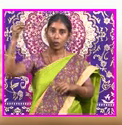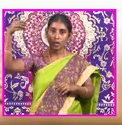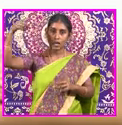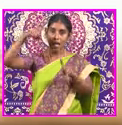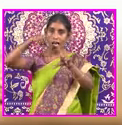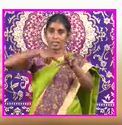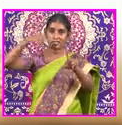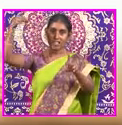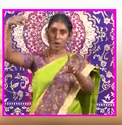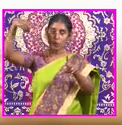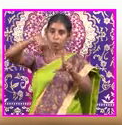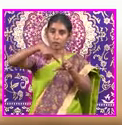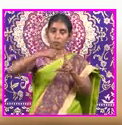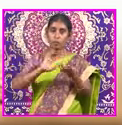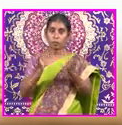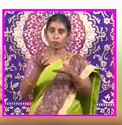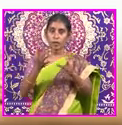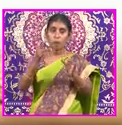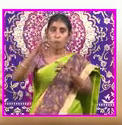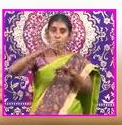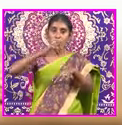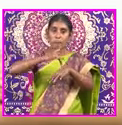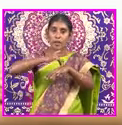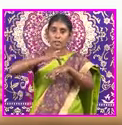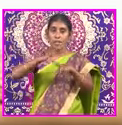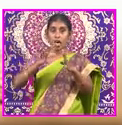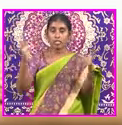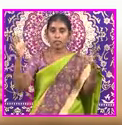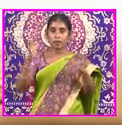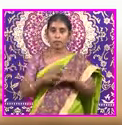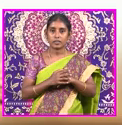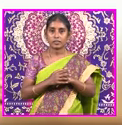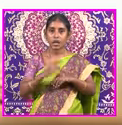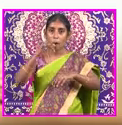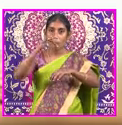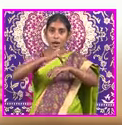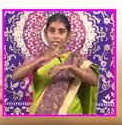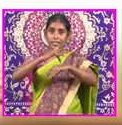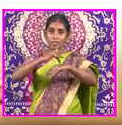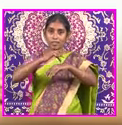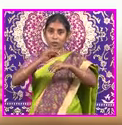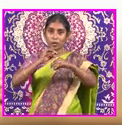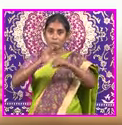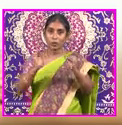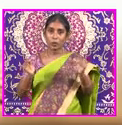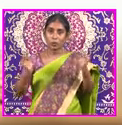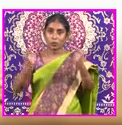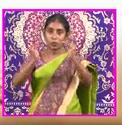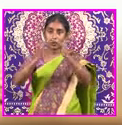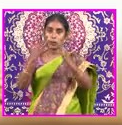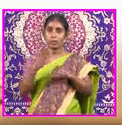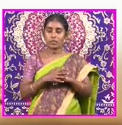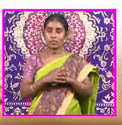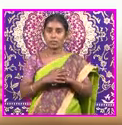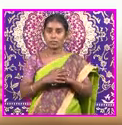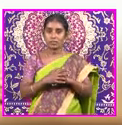அதாவது சாய்ந்த கதிர்கள் 23 டிகிரி கடகரேகைக்கும் மகர ரேகைக்கும் இடைப்பட்ட பகுதியில் அதிக வெப்பமாகவும் அதிலிருந்து துருவத்தை நோக்கி